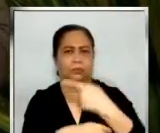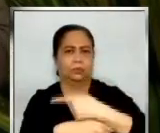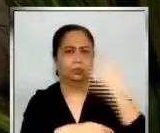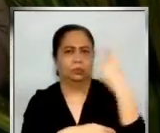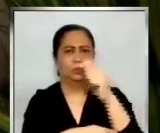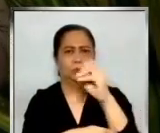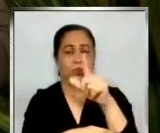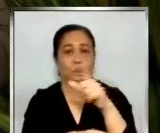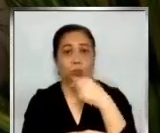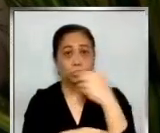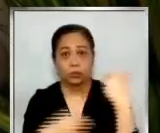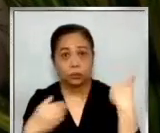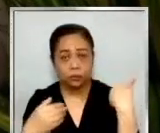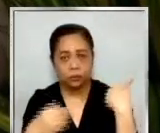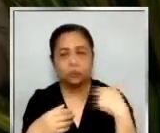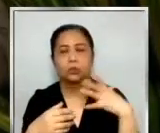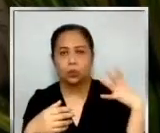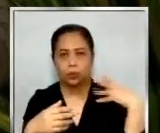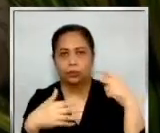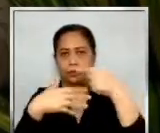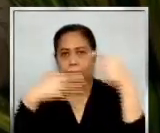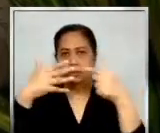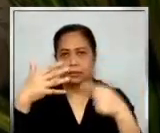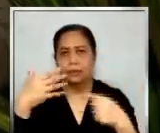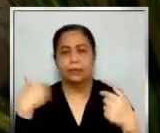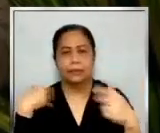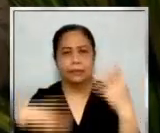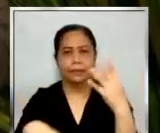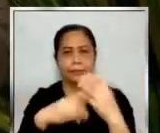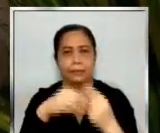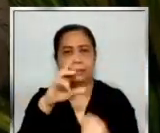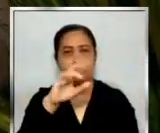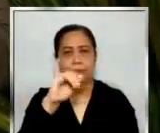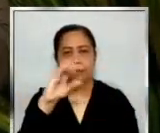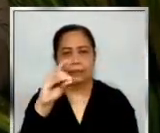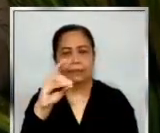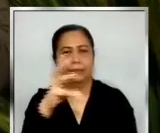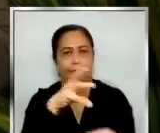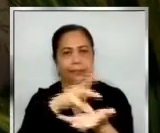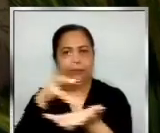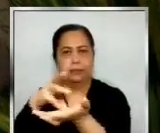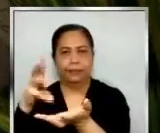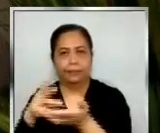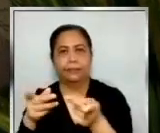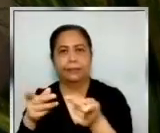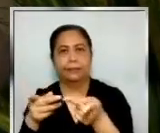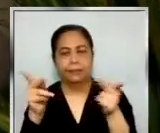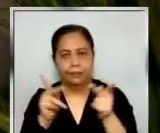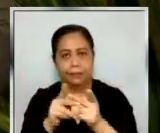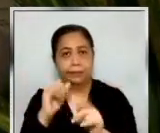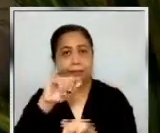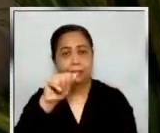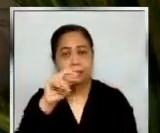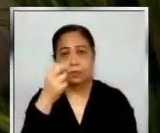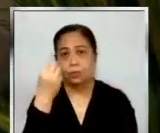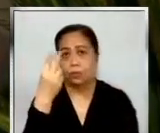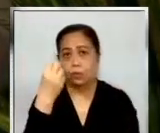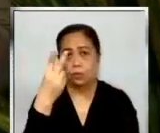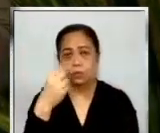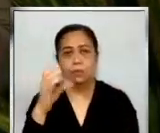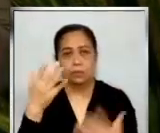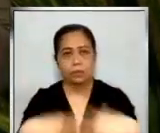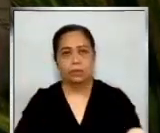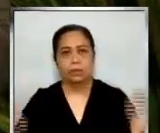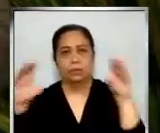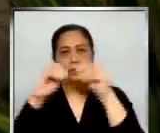antabayanan nyo po yung mga detalye para po doon sa dagdag na RFID installation site. Samantala, no, January 12 yung pagtatapos ng transition